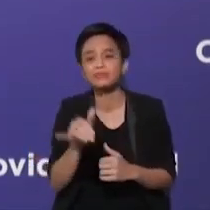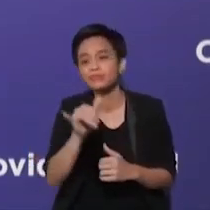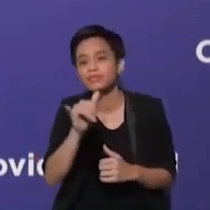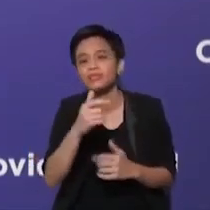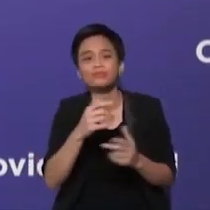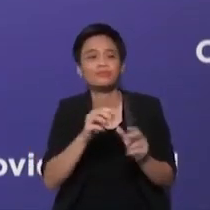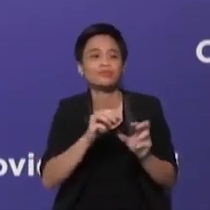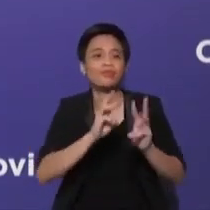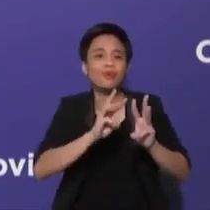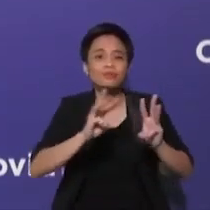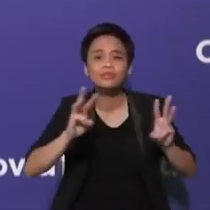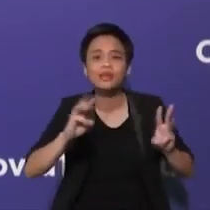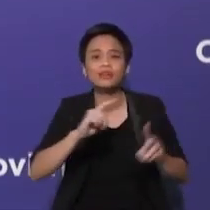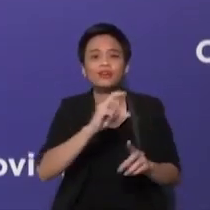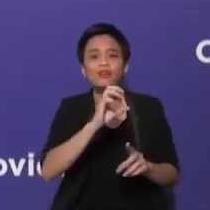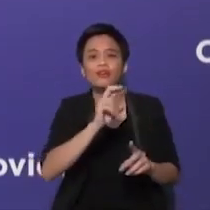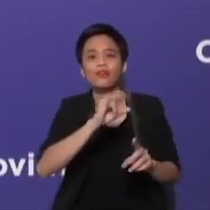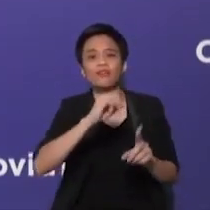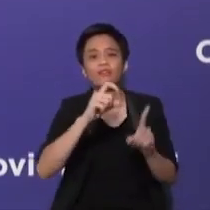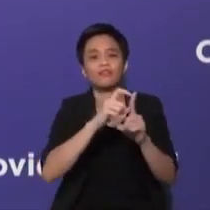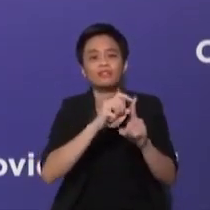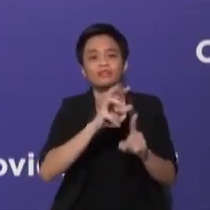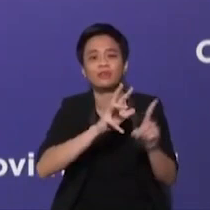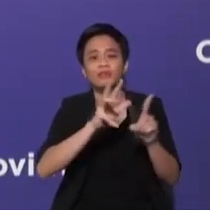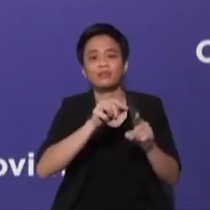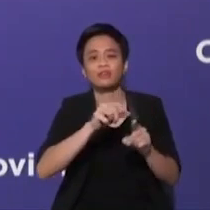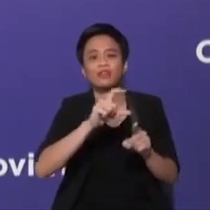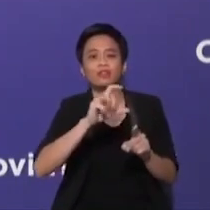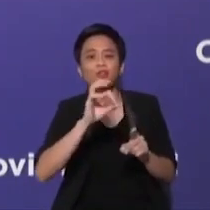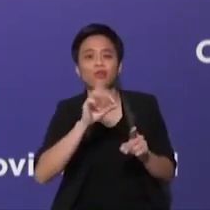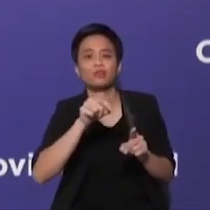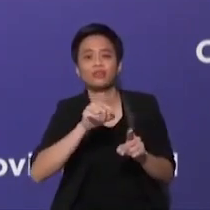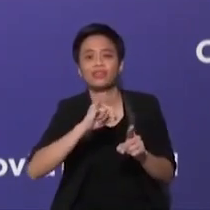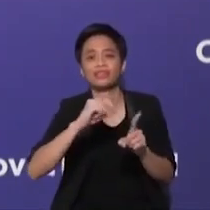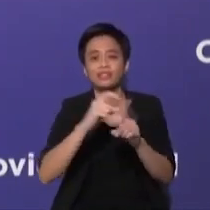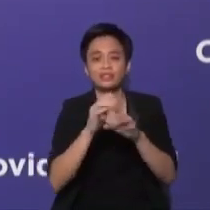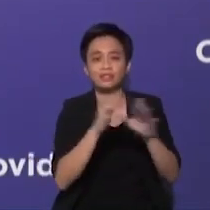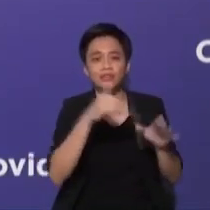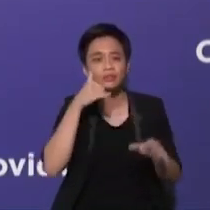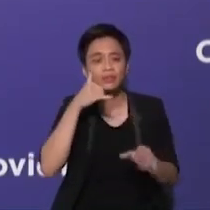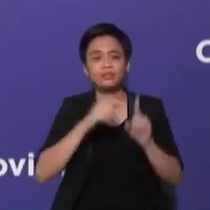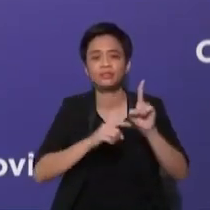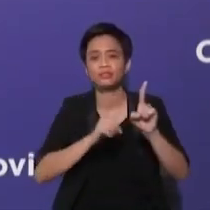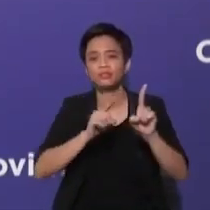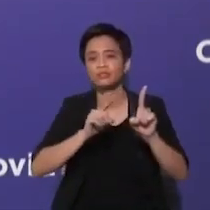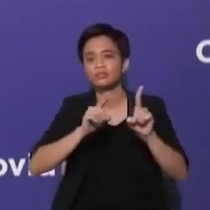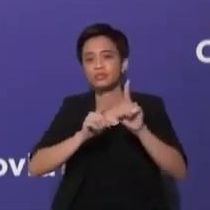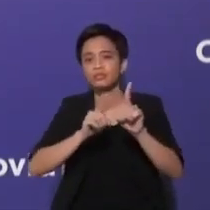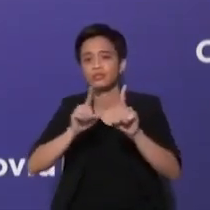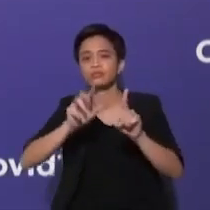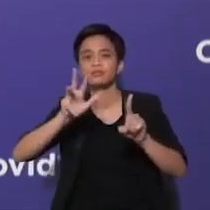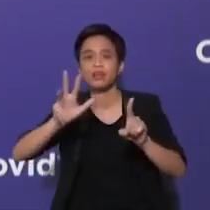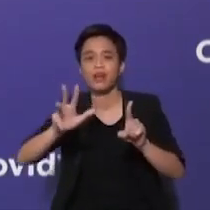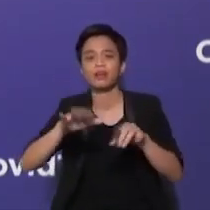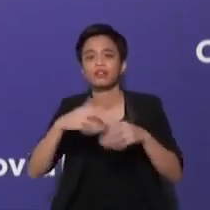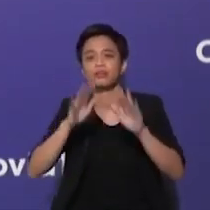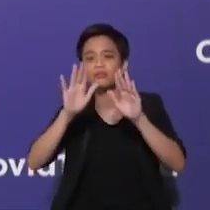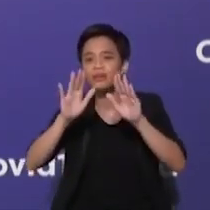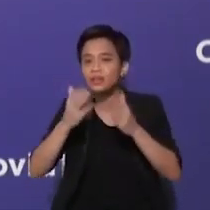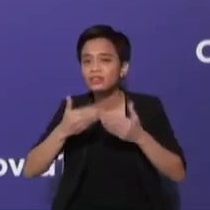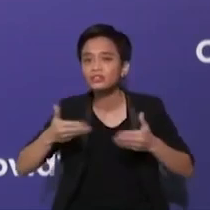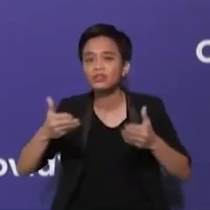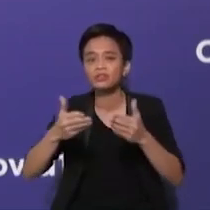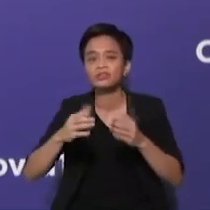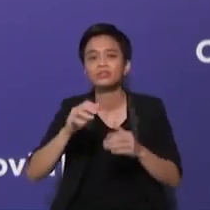dengan portal dickoffie 19 go.id di hotline 119 di akun media